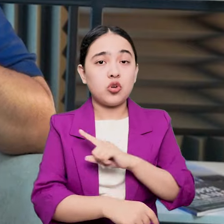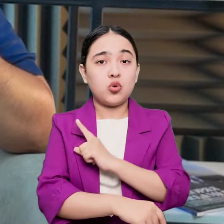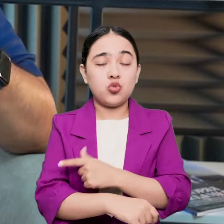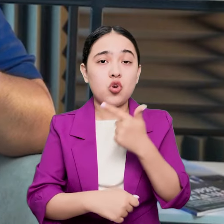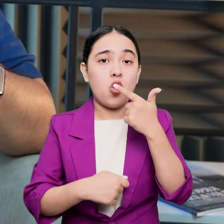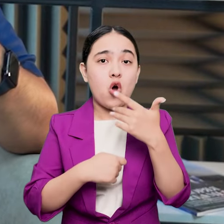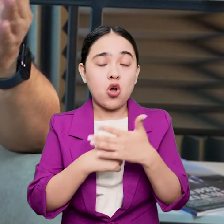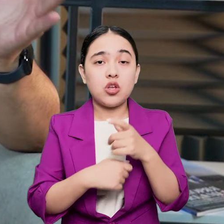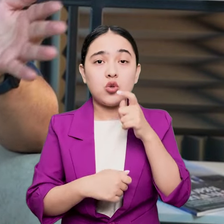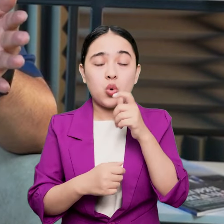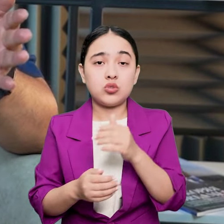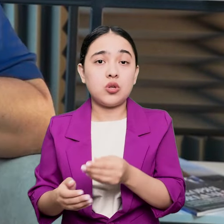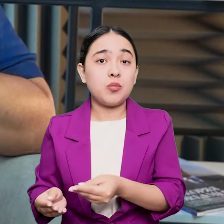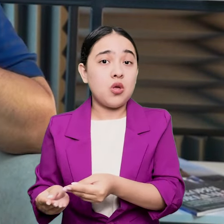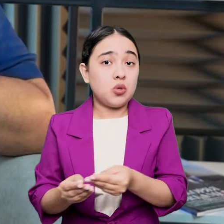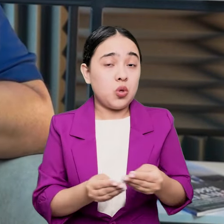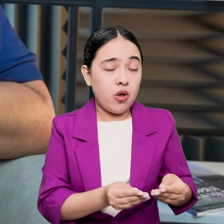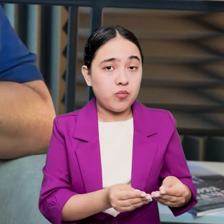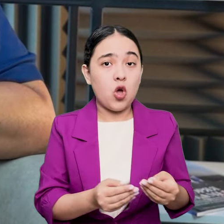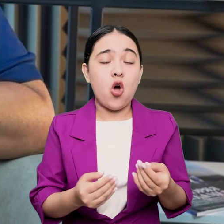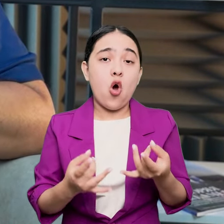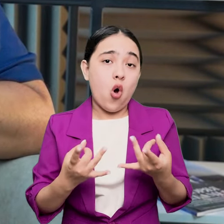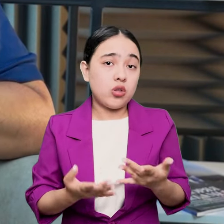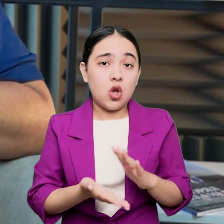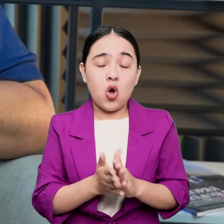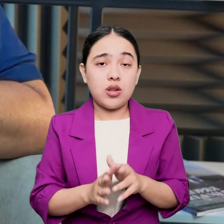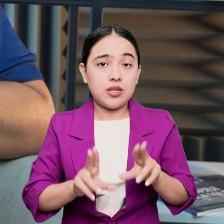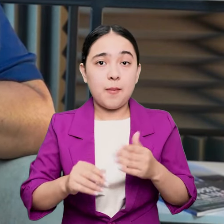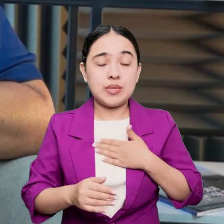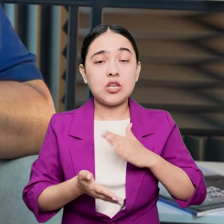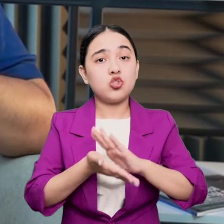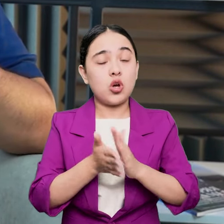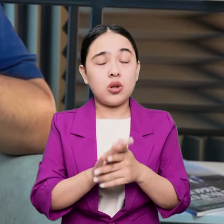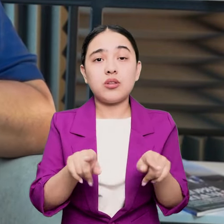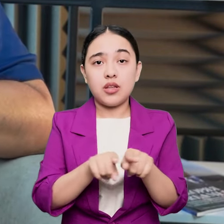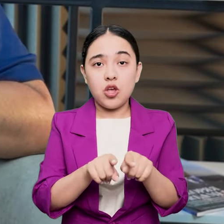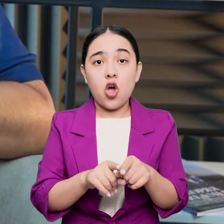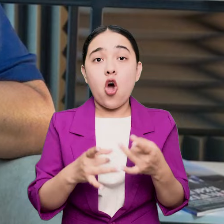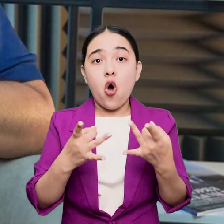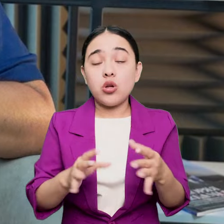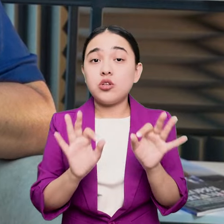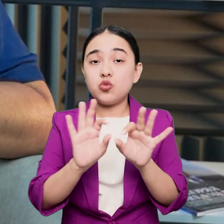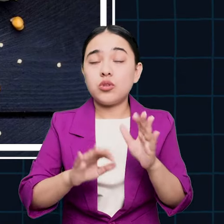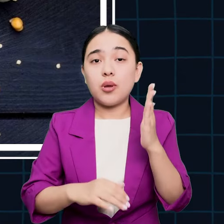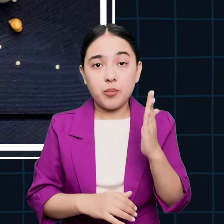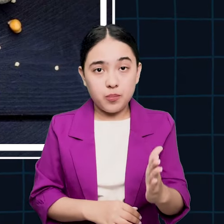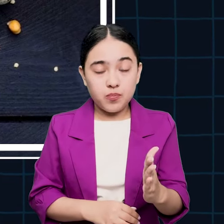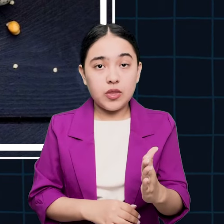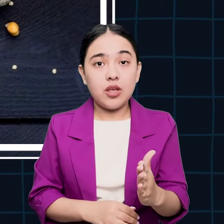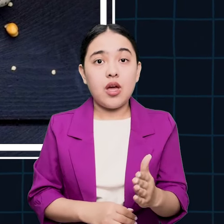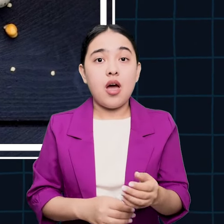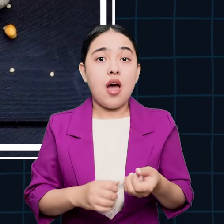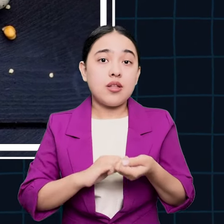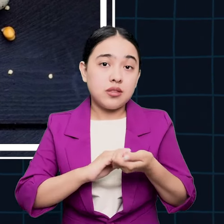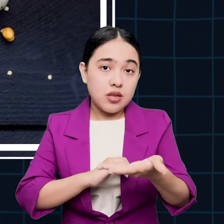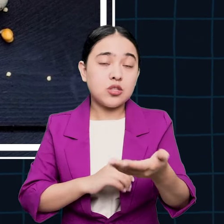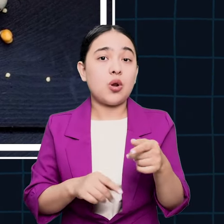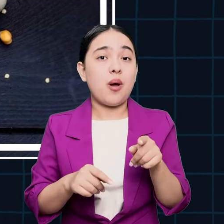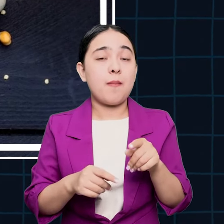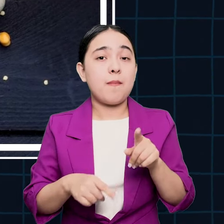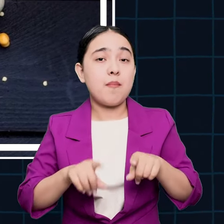oldidan yong'oqni surib qo'yishi oddiy holat hisoblanadi. Bizning sharoitimizda ham oddiy tushuntiradigan bo'lsak, dasturxonga ba'zi